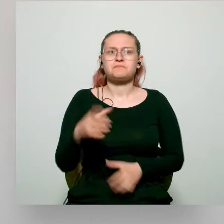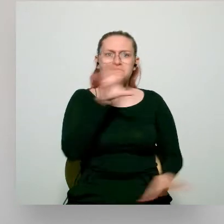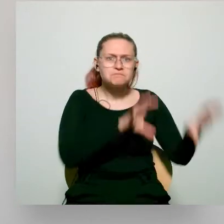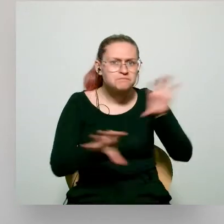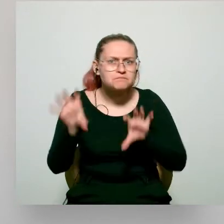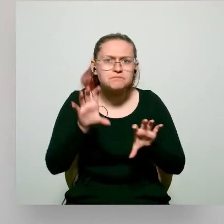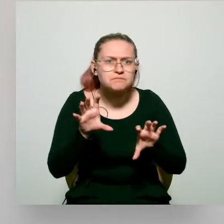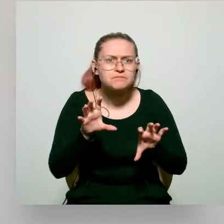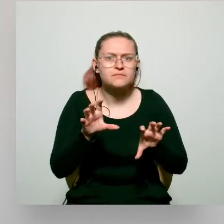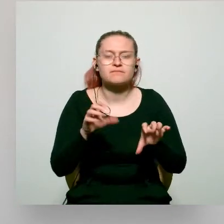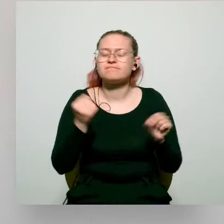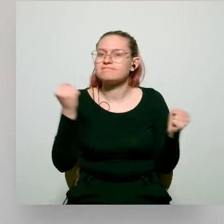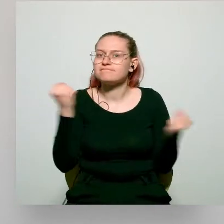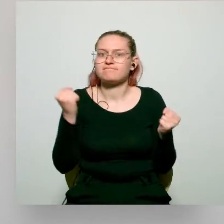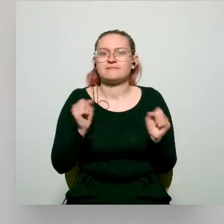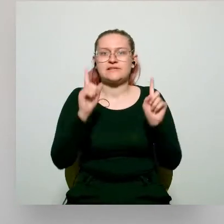tożsamości.